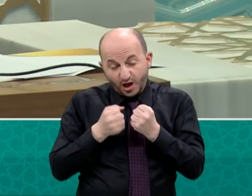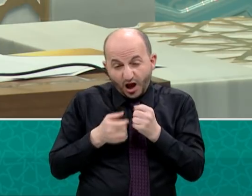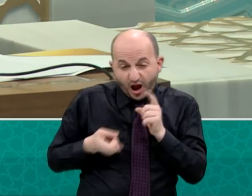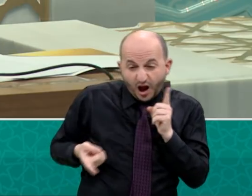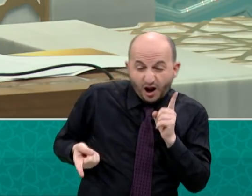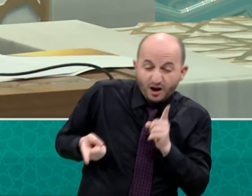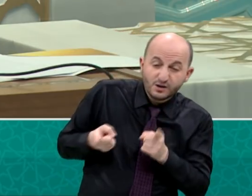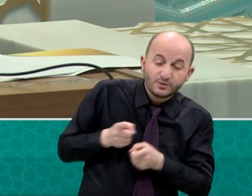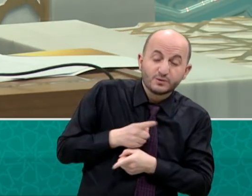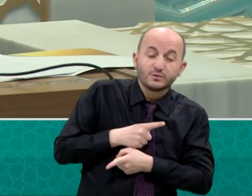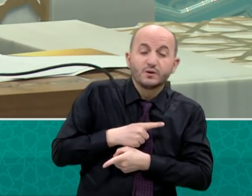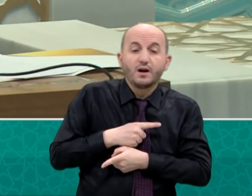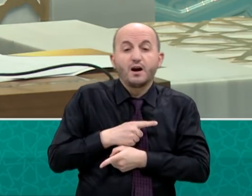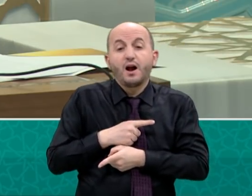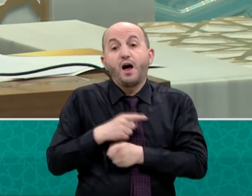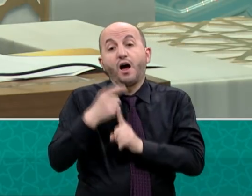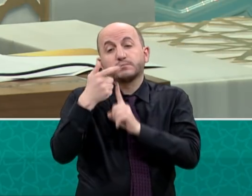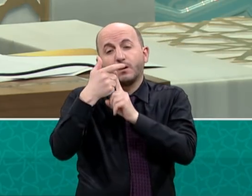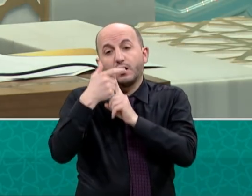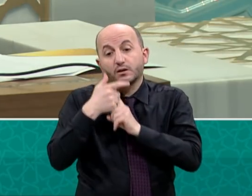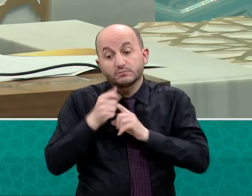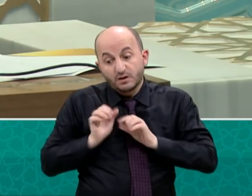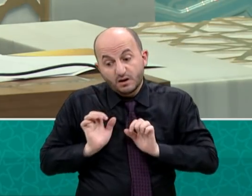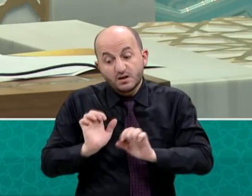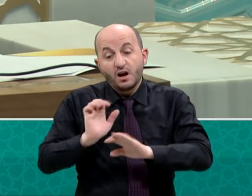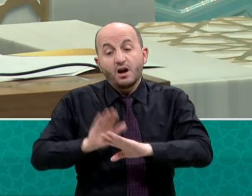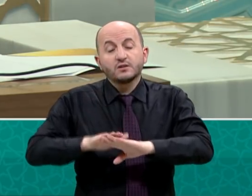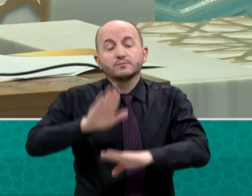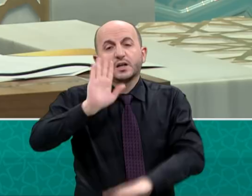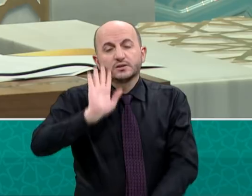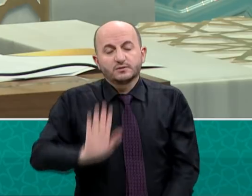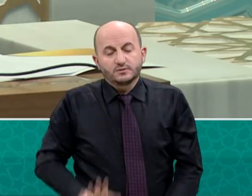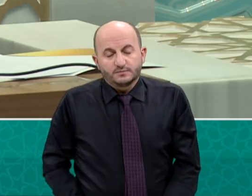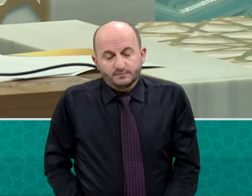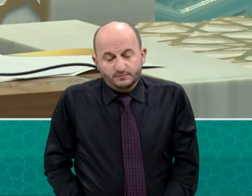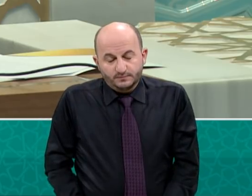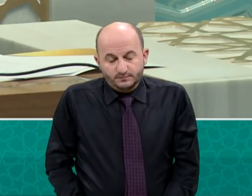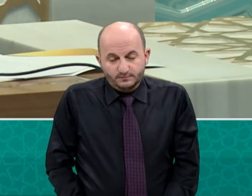türlü hiçbir emanete ihanet etmeyin.